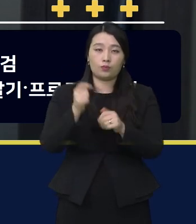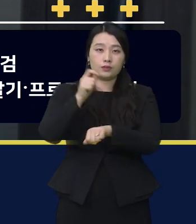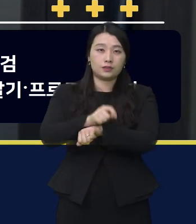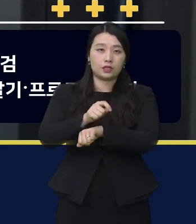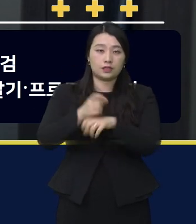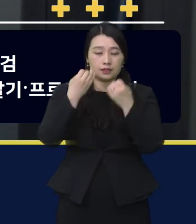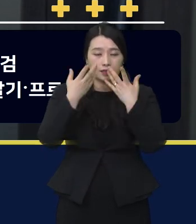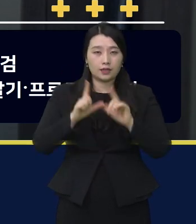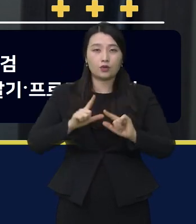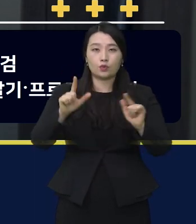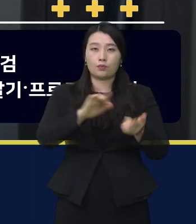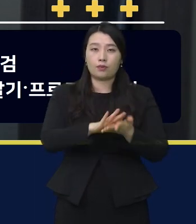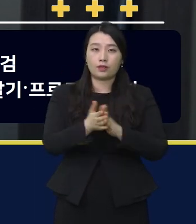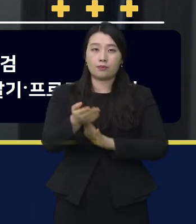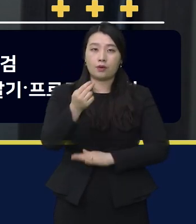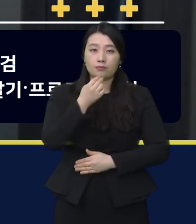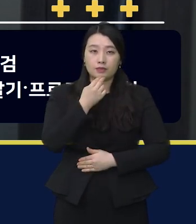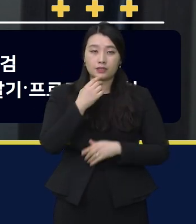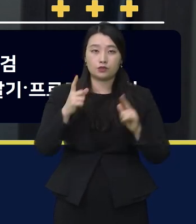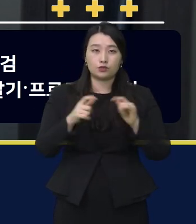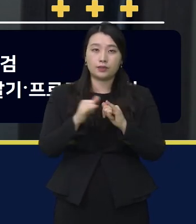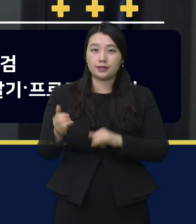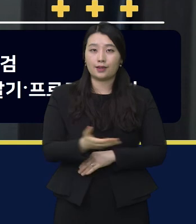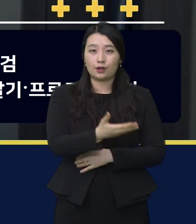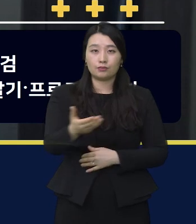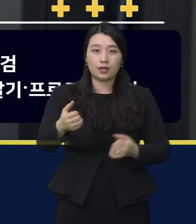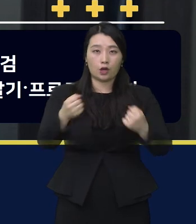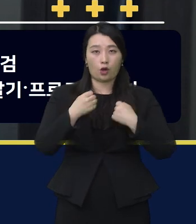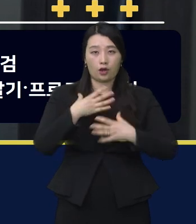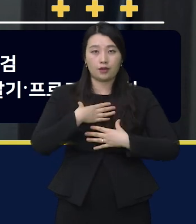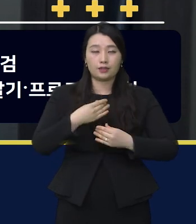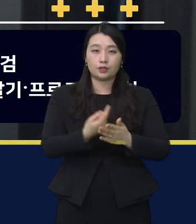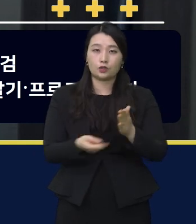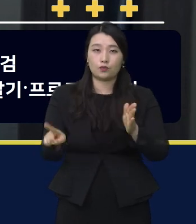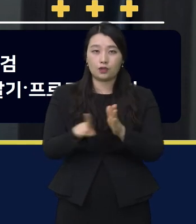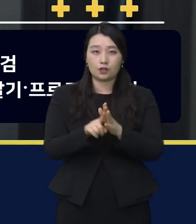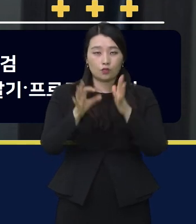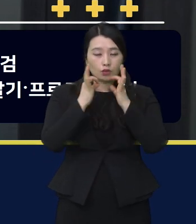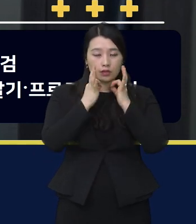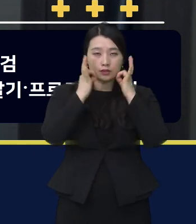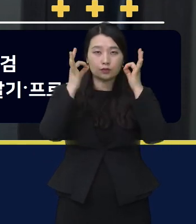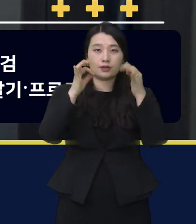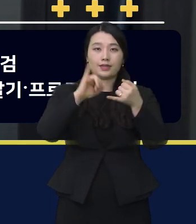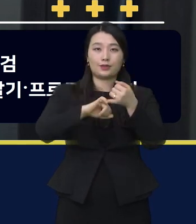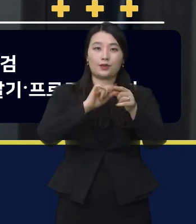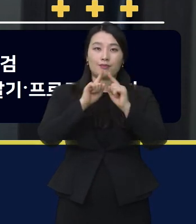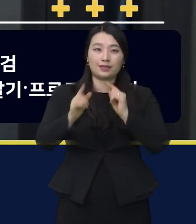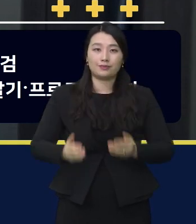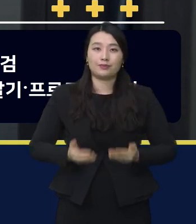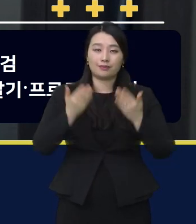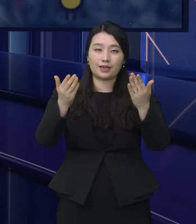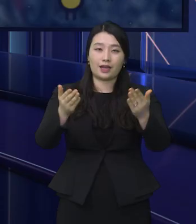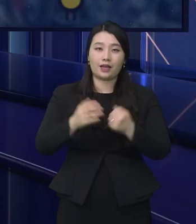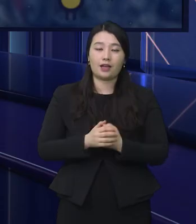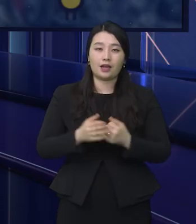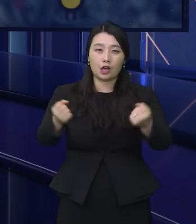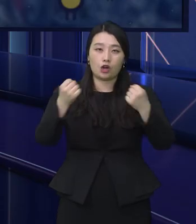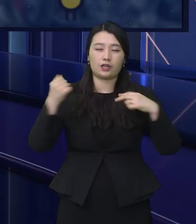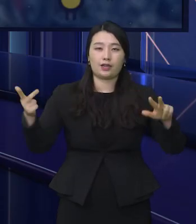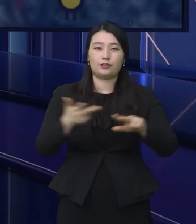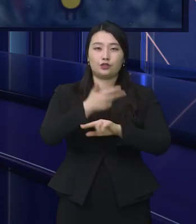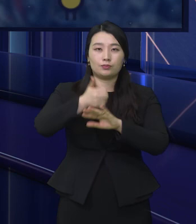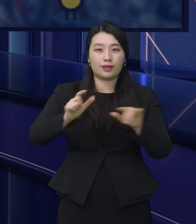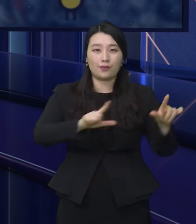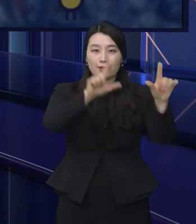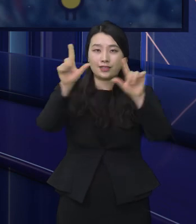새해에도 변함없이 구민 여러분의 건강과 안전을 위해서 최선을 다하겠다는 약속의 말씀 드립니다 건강한